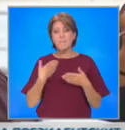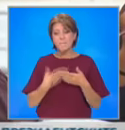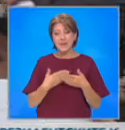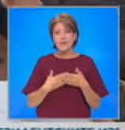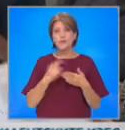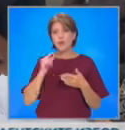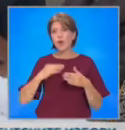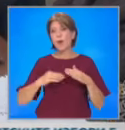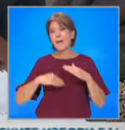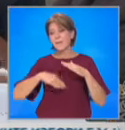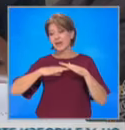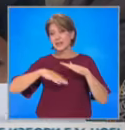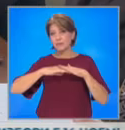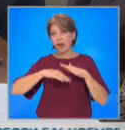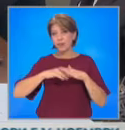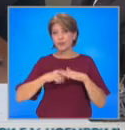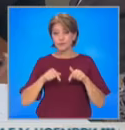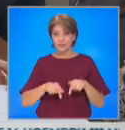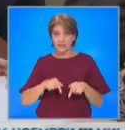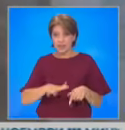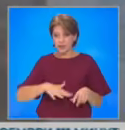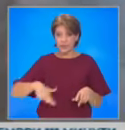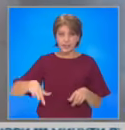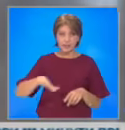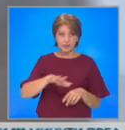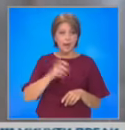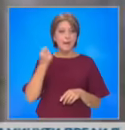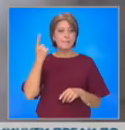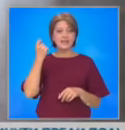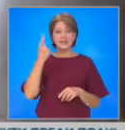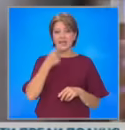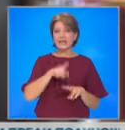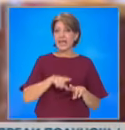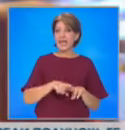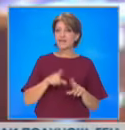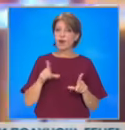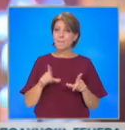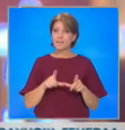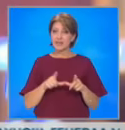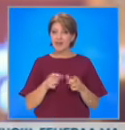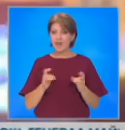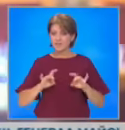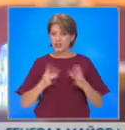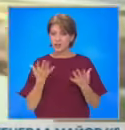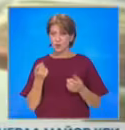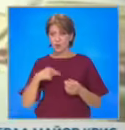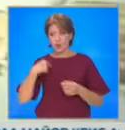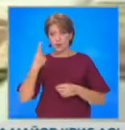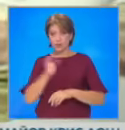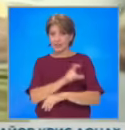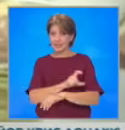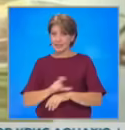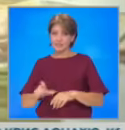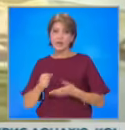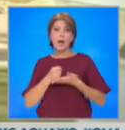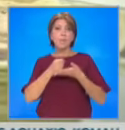да се постигне в сегашната ситуация. А председателят на парламента Ива Митева увери, че в началото на другата седмица бюджетът